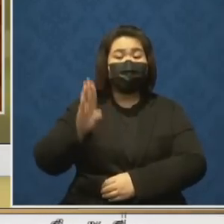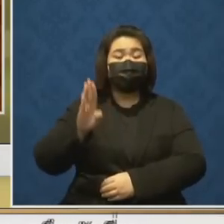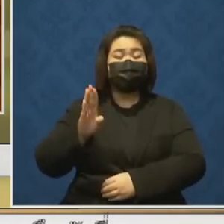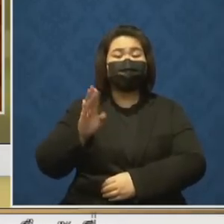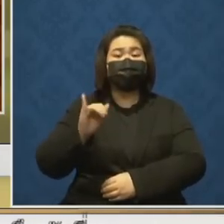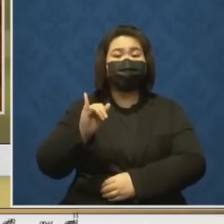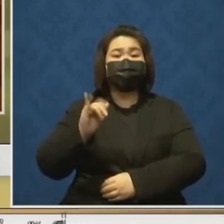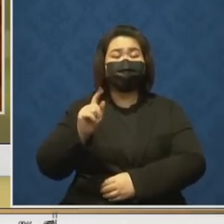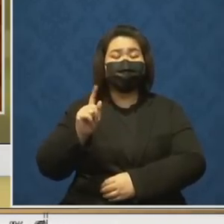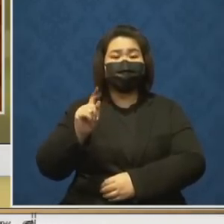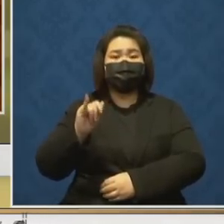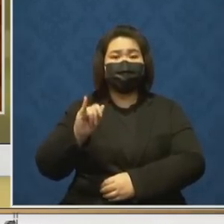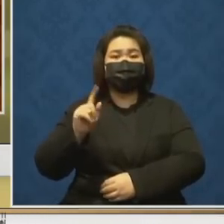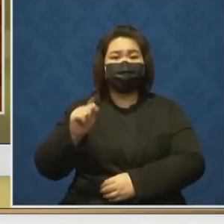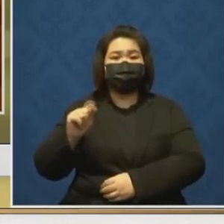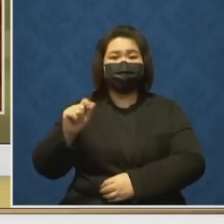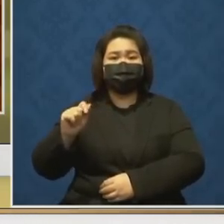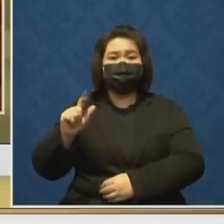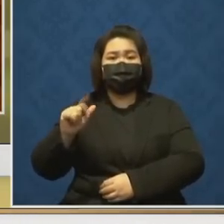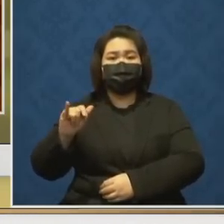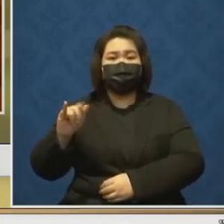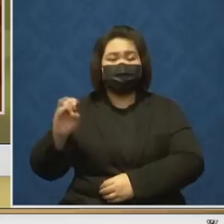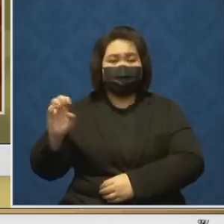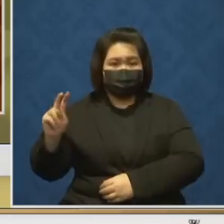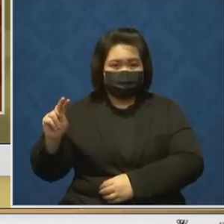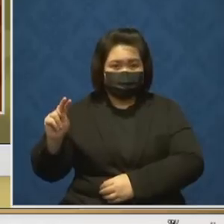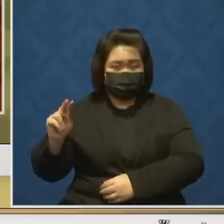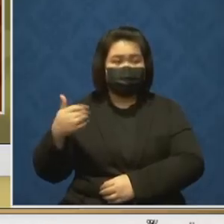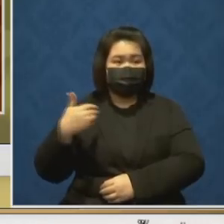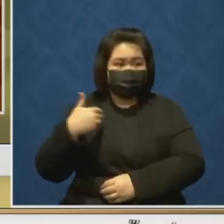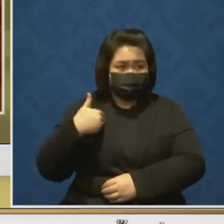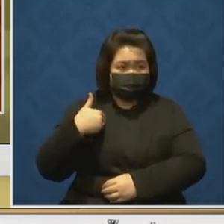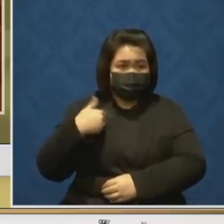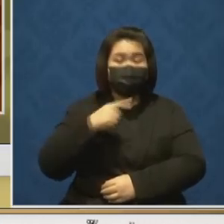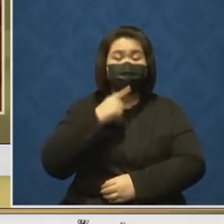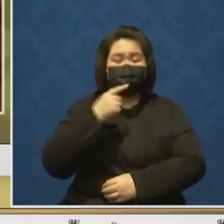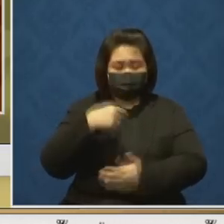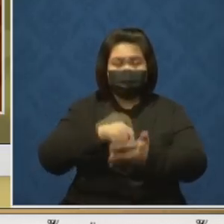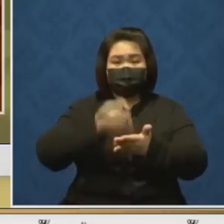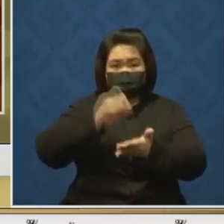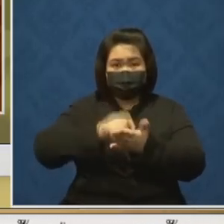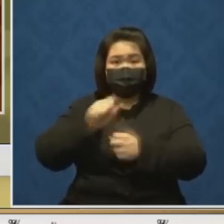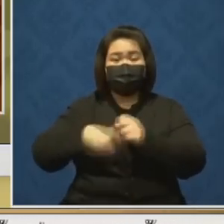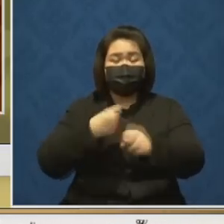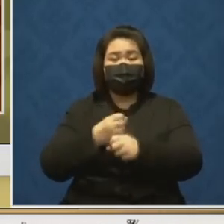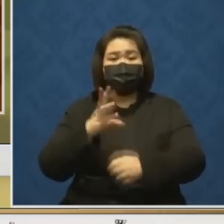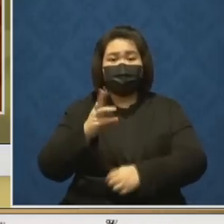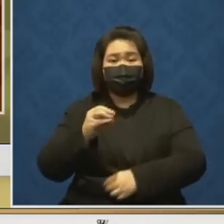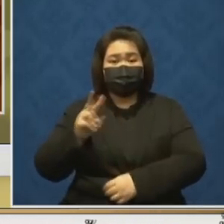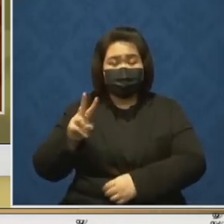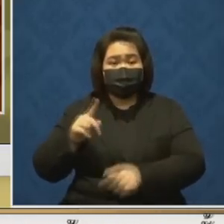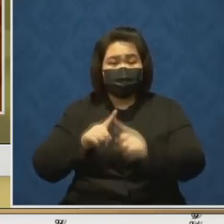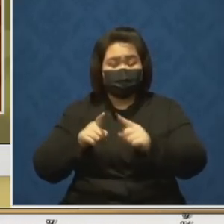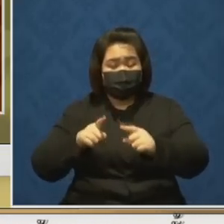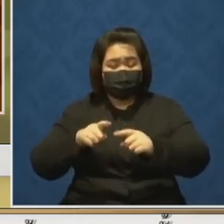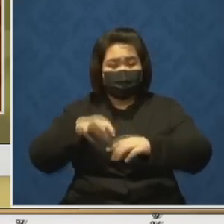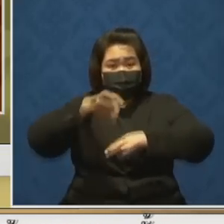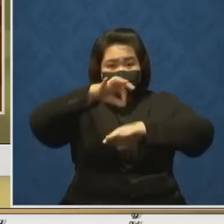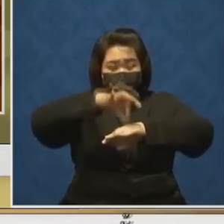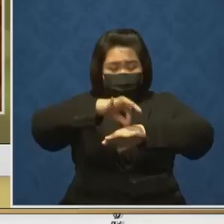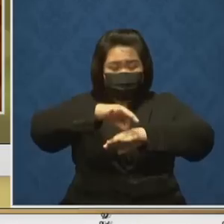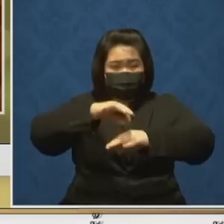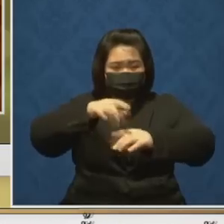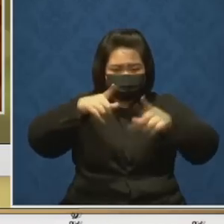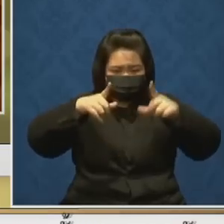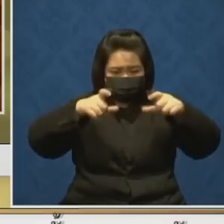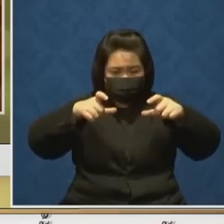Development จำกัด มหาชน29 พฤษภาป 62 เซ็สัญญาก่อสรางแต่หลกฐานภาพถายจากดาเทียมอเช่นกนค่